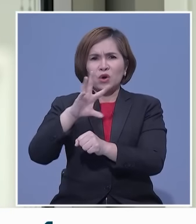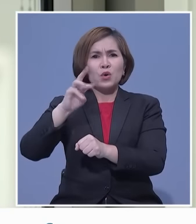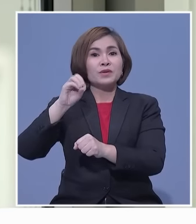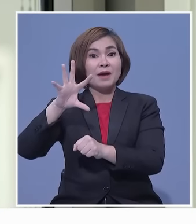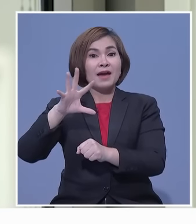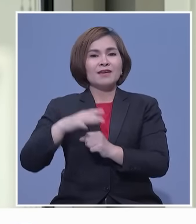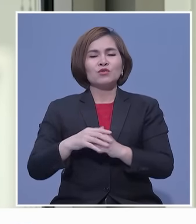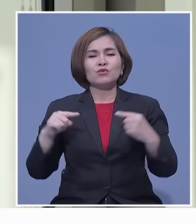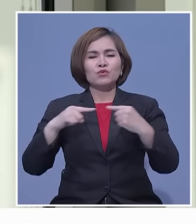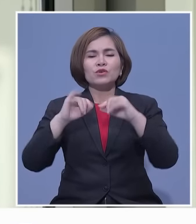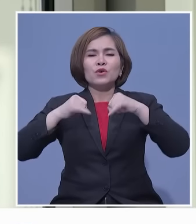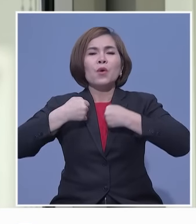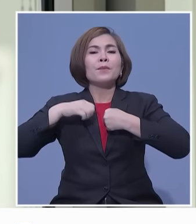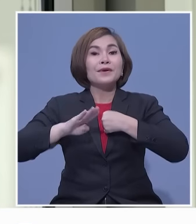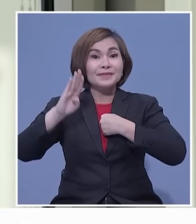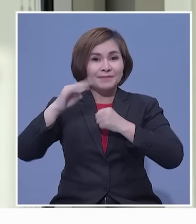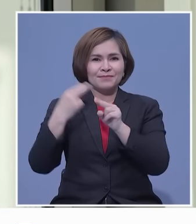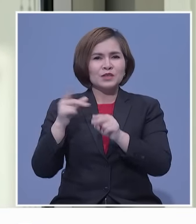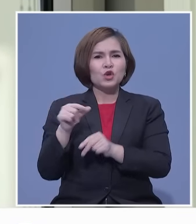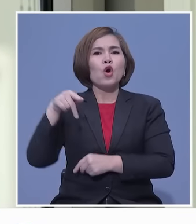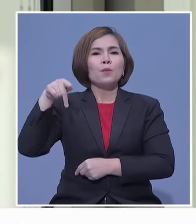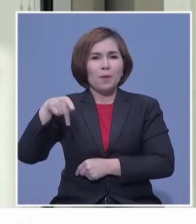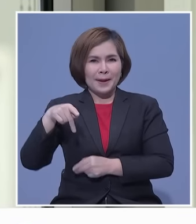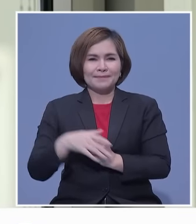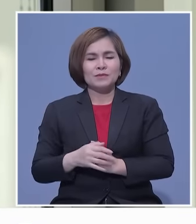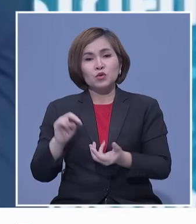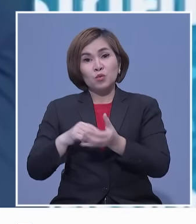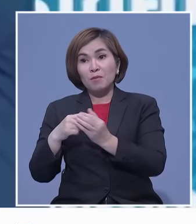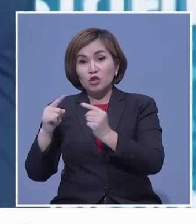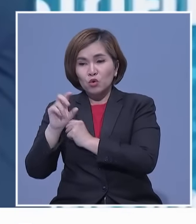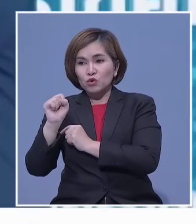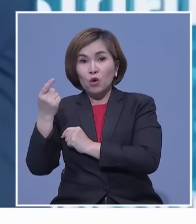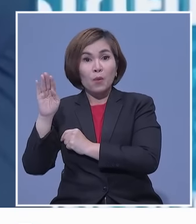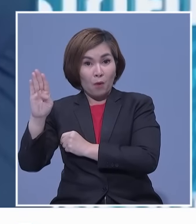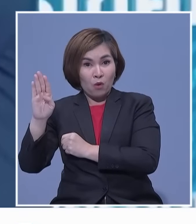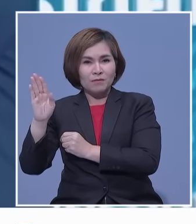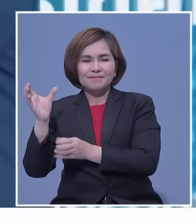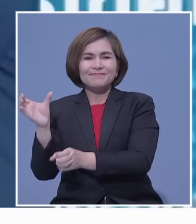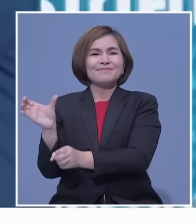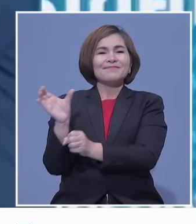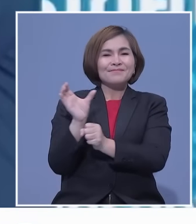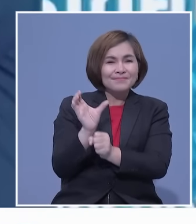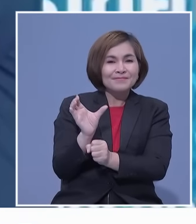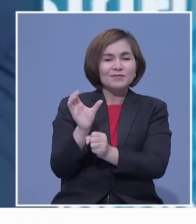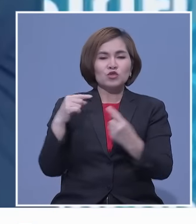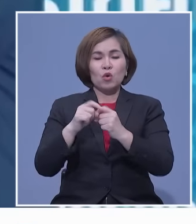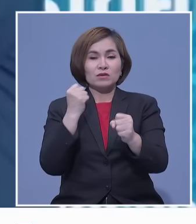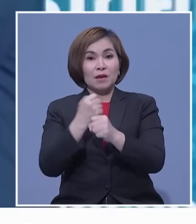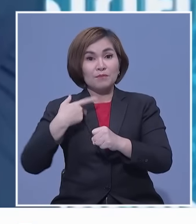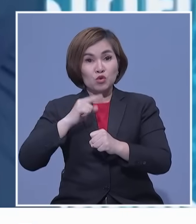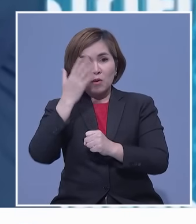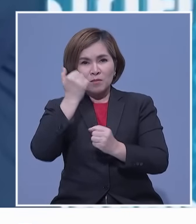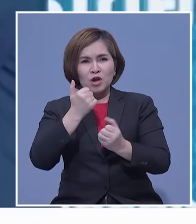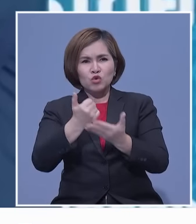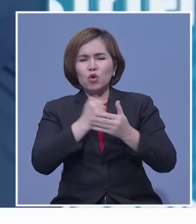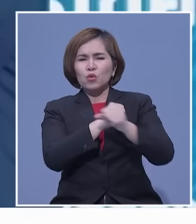พพานเนี่ยอันนี้เป็นดราม่านะค่ะบอสพอผาได้รับโลกประกาศเกียรติคุณสาขาผู้ทำคุณประโยชน์ด้านการคุ้มครองผู้